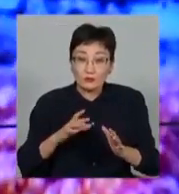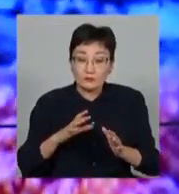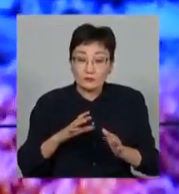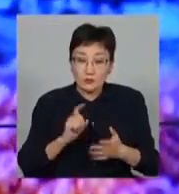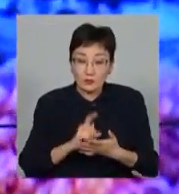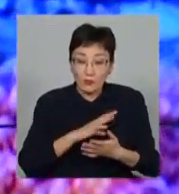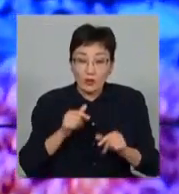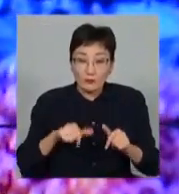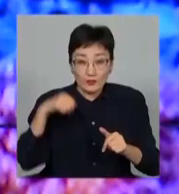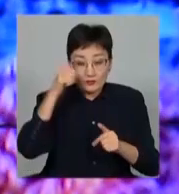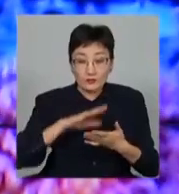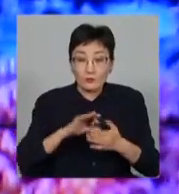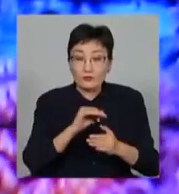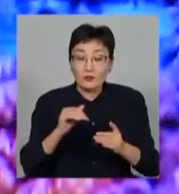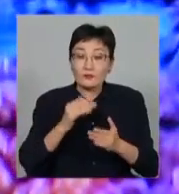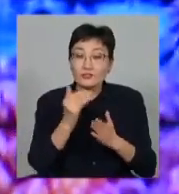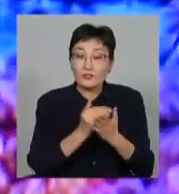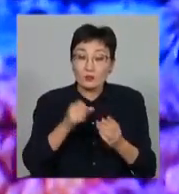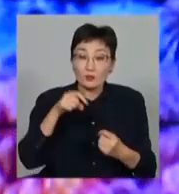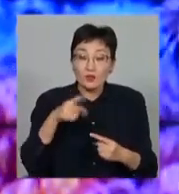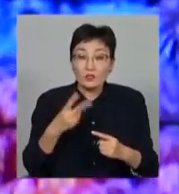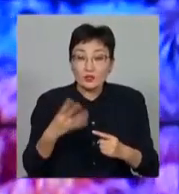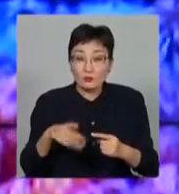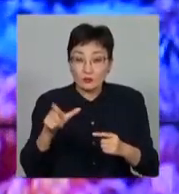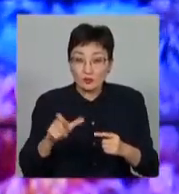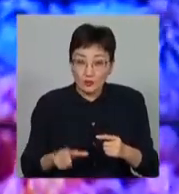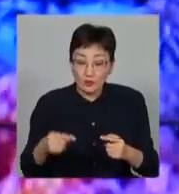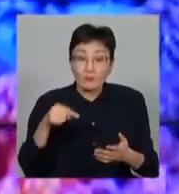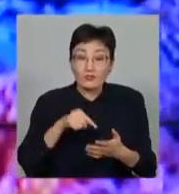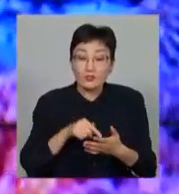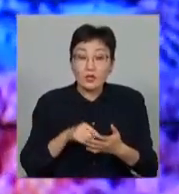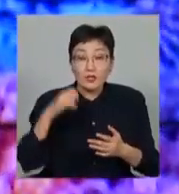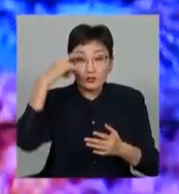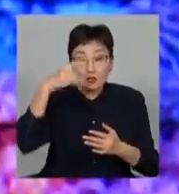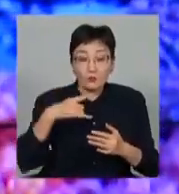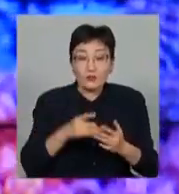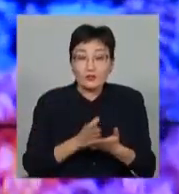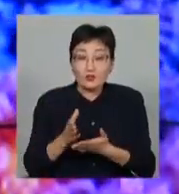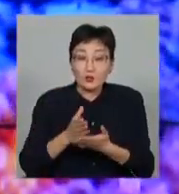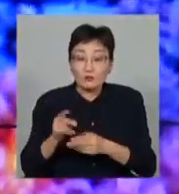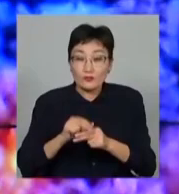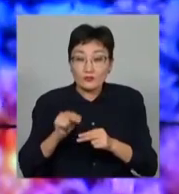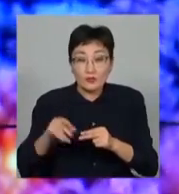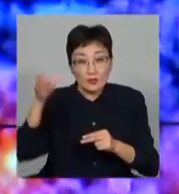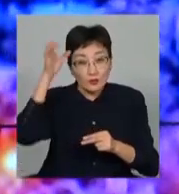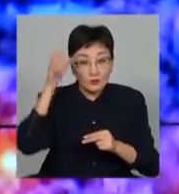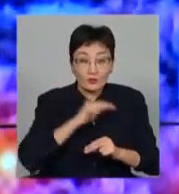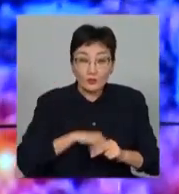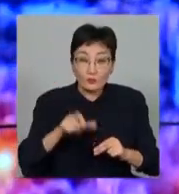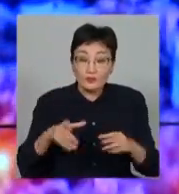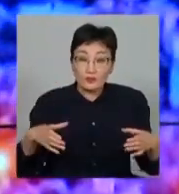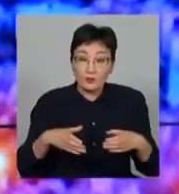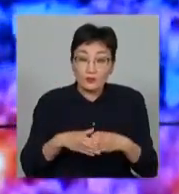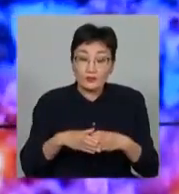мұндай жағдайға ресми статистика бойынша 24 адам тап болыпты. Алайда қазақстандық салалық білім және ғылым қызметкерлері